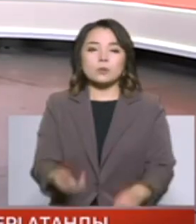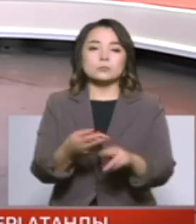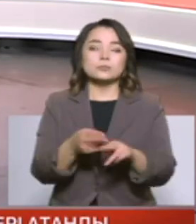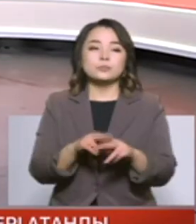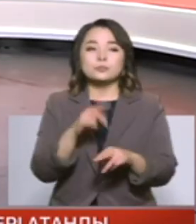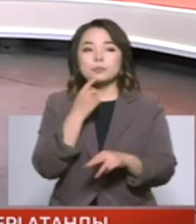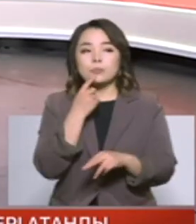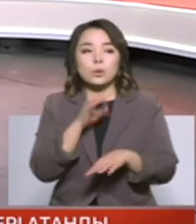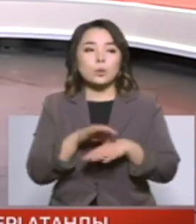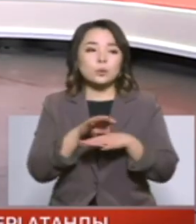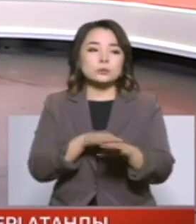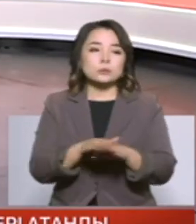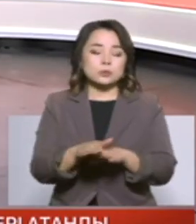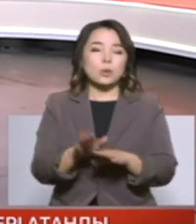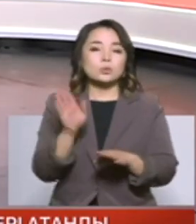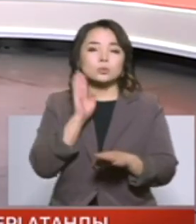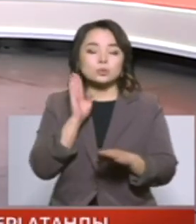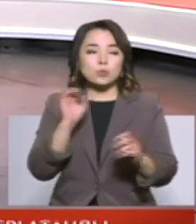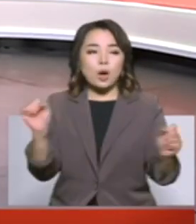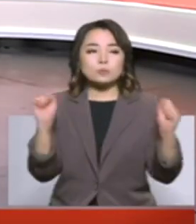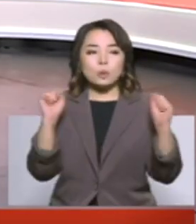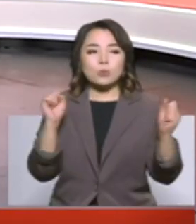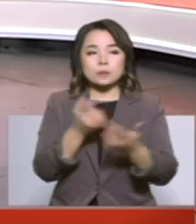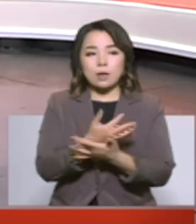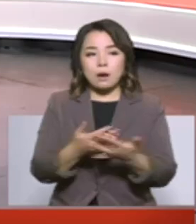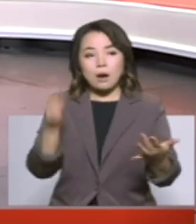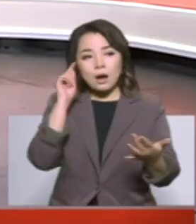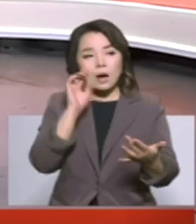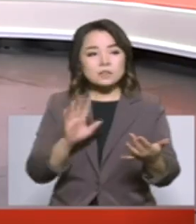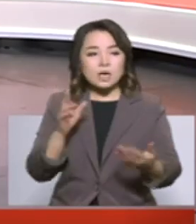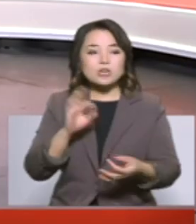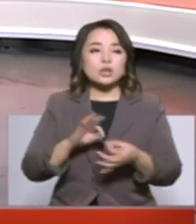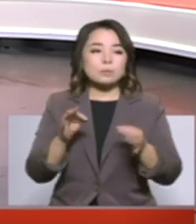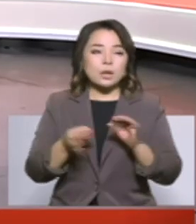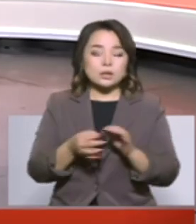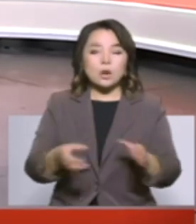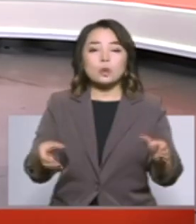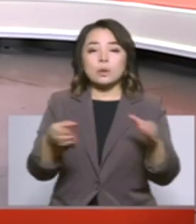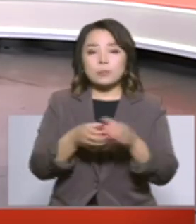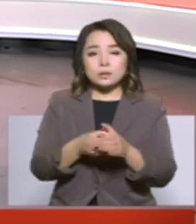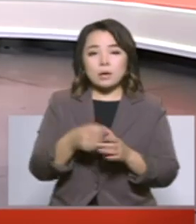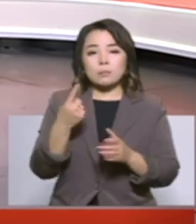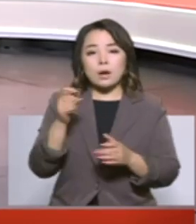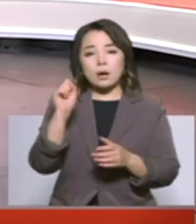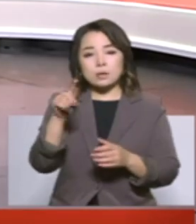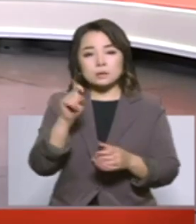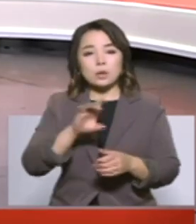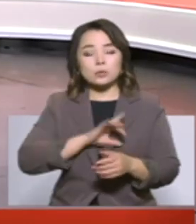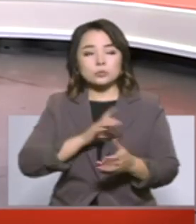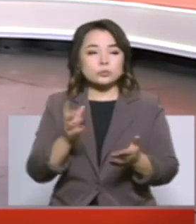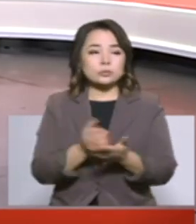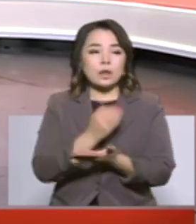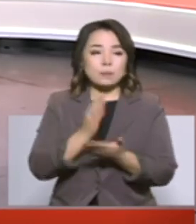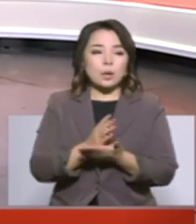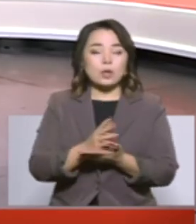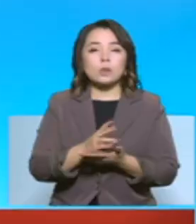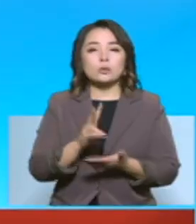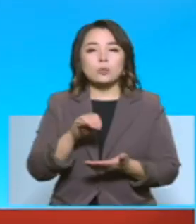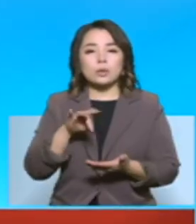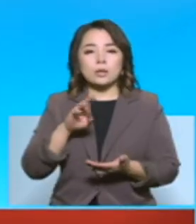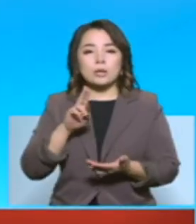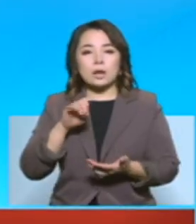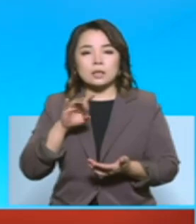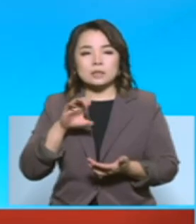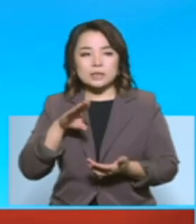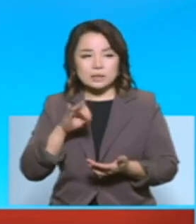Ал бұл Филиппинде өтіп жатқан су спорты түрлерінен Азия чемпионаты ұлттық құрама қоржыны тағы бір алтын медальмен толықты. Нью-Кларк Сити